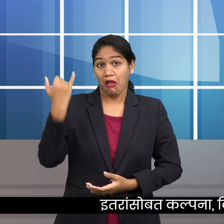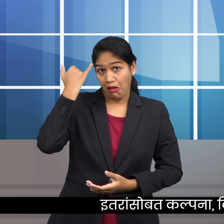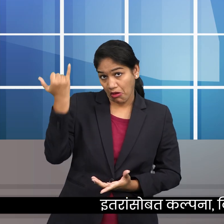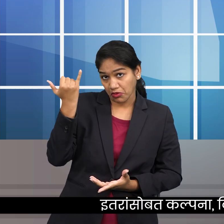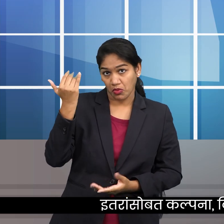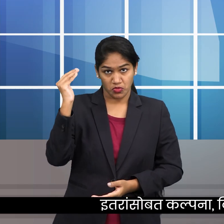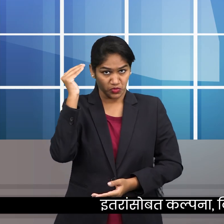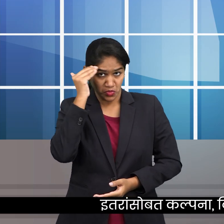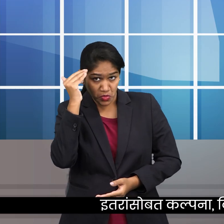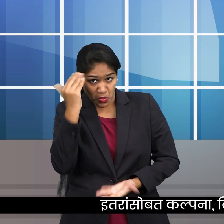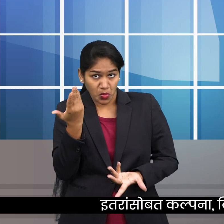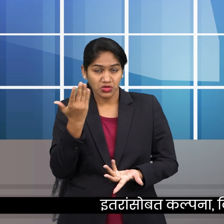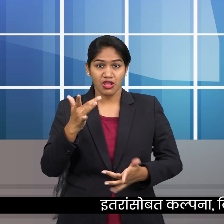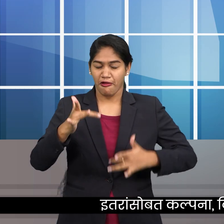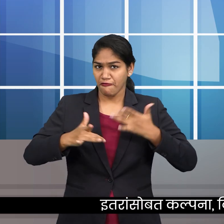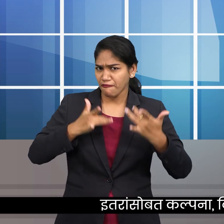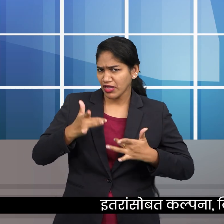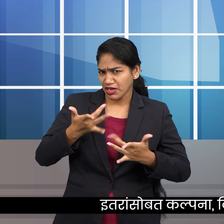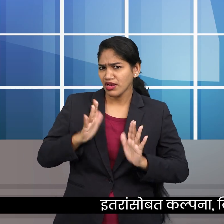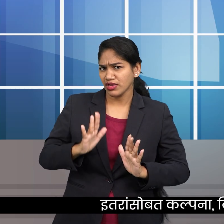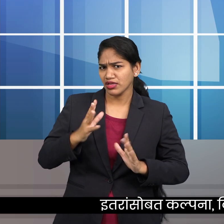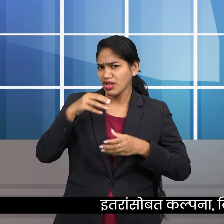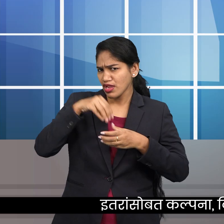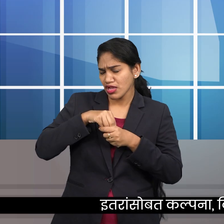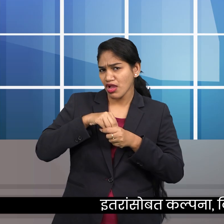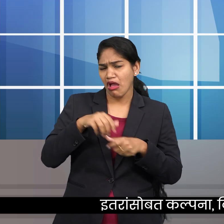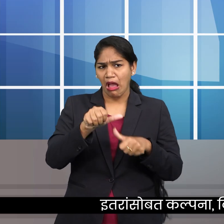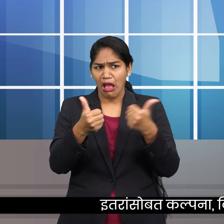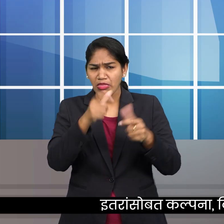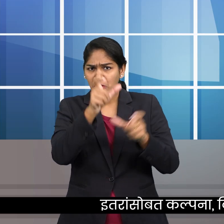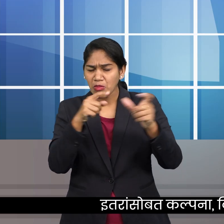इतरांसोबत कल्पना, विचार किंवा भावना सामायिक करणे.